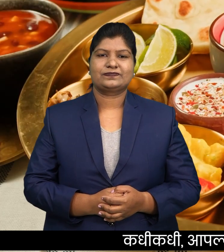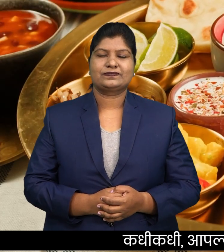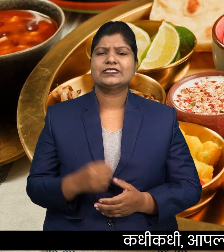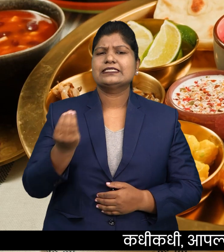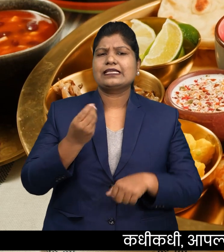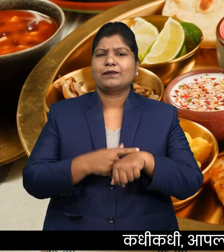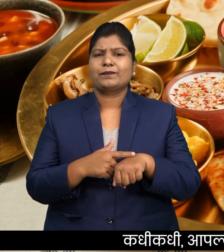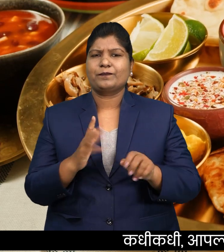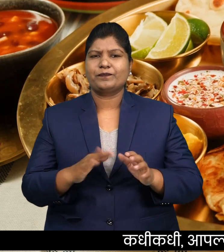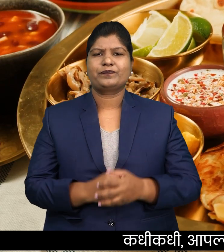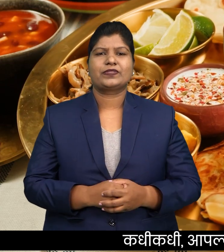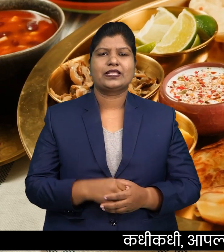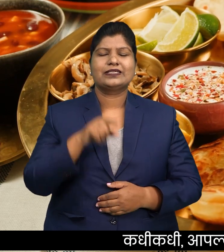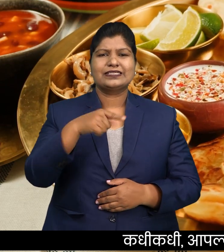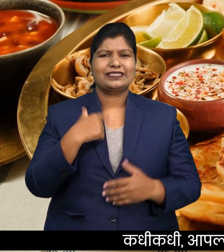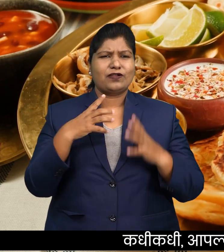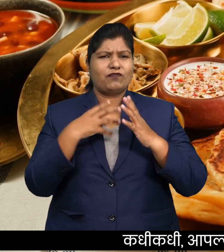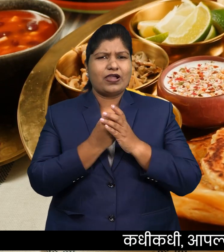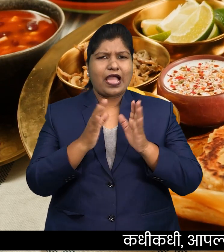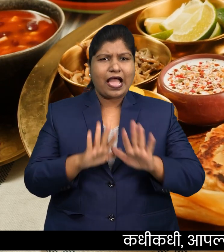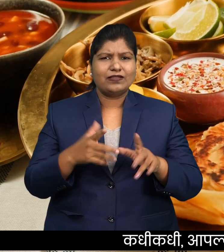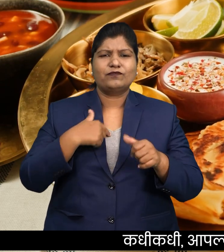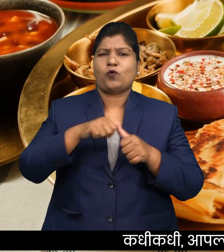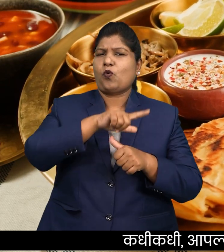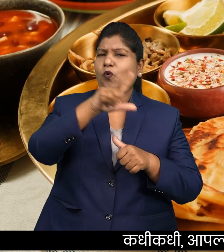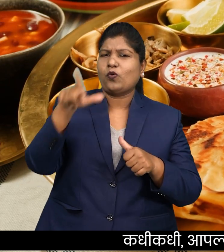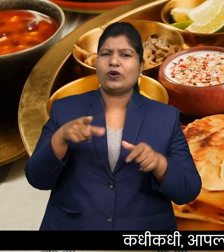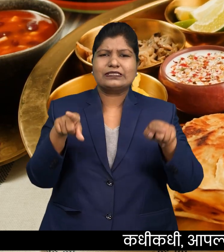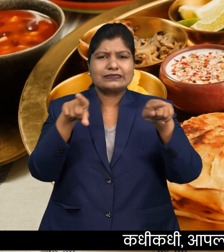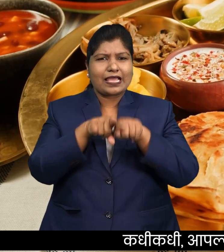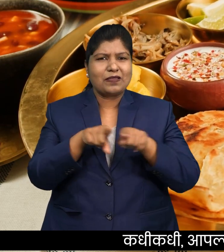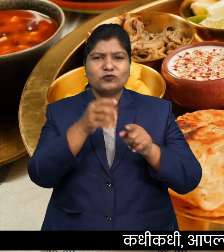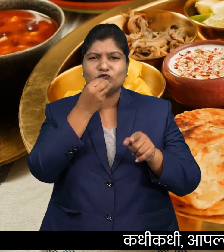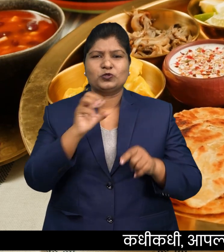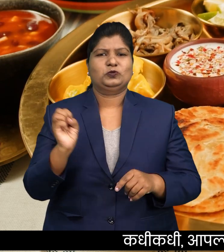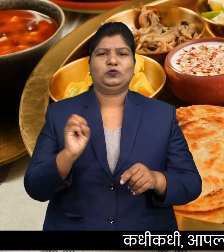कधी कधी आपल्या जेवणात इतकी विविधता नसू शकते.